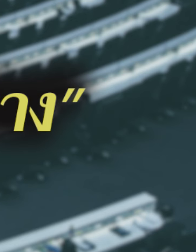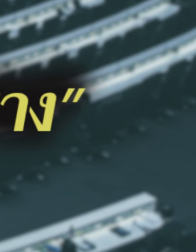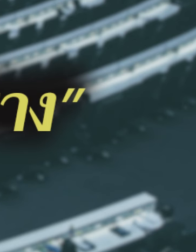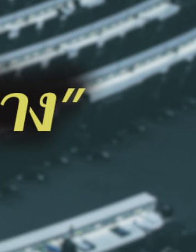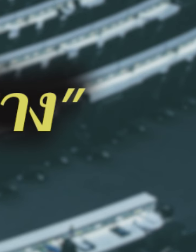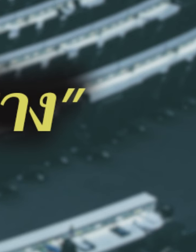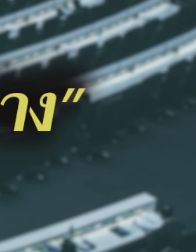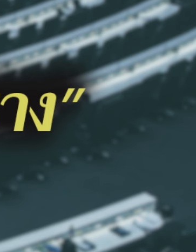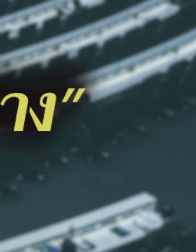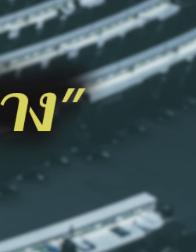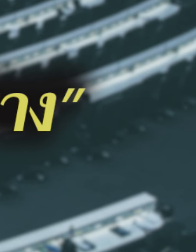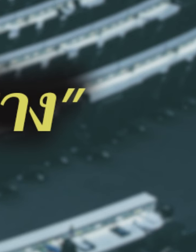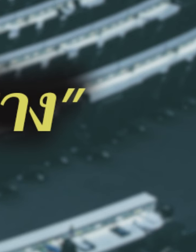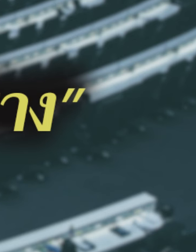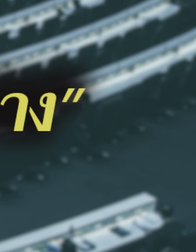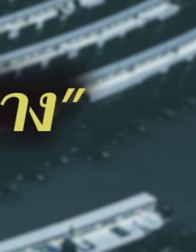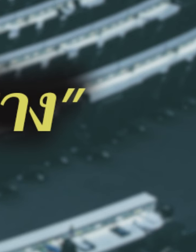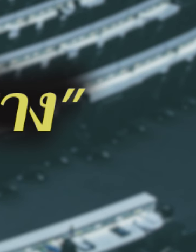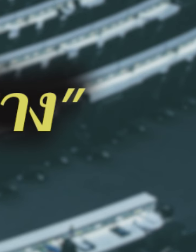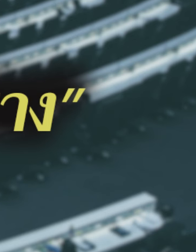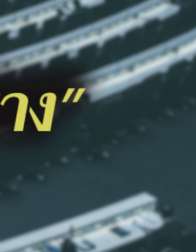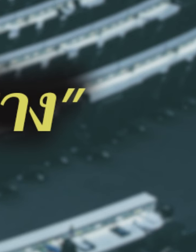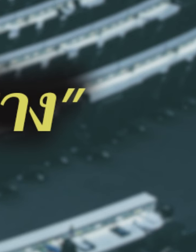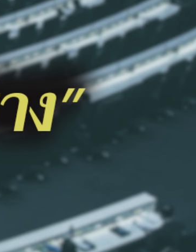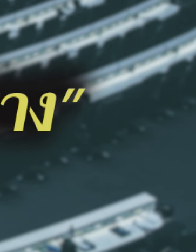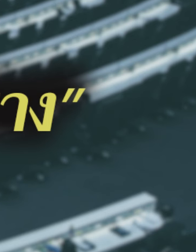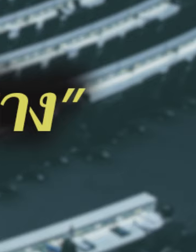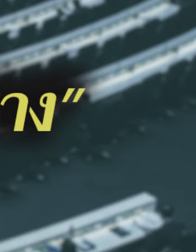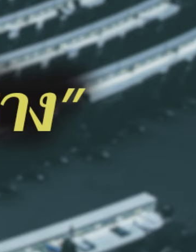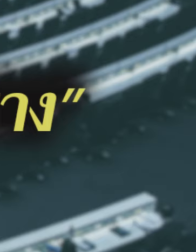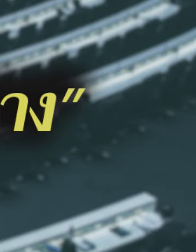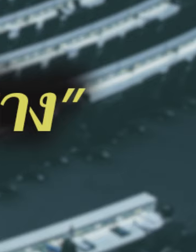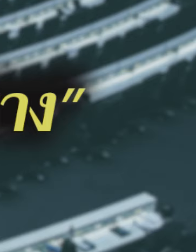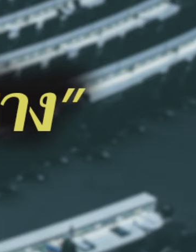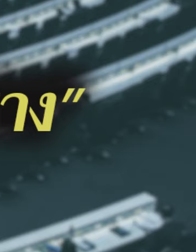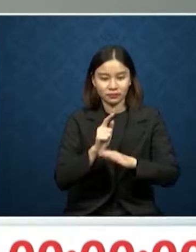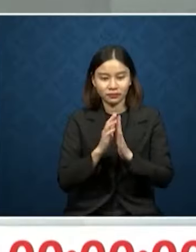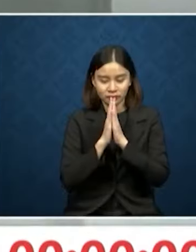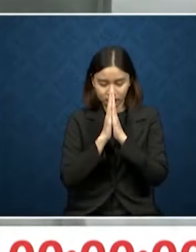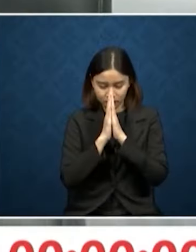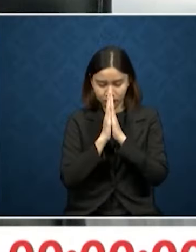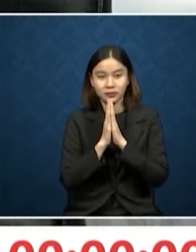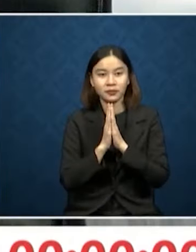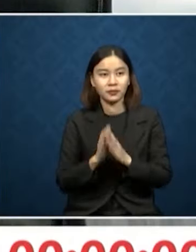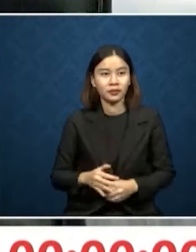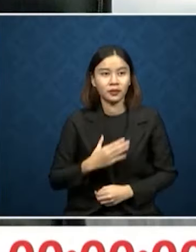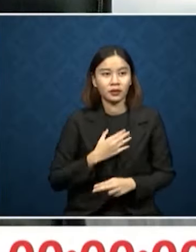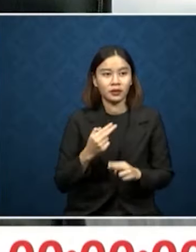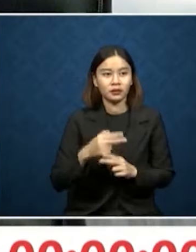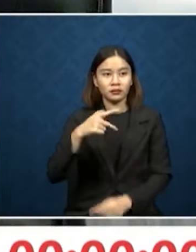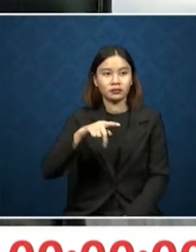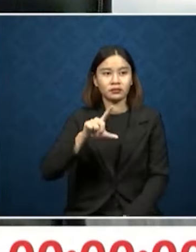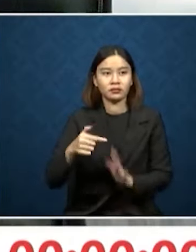านดร.สมชายแสวงการรวมไปถึงท่านสว.ทวินเปลี่ยนสีเชิญรับชมรับฟังได้เลยค่ะ กระผมนายแพ